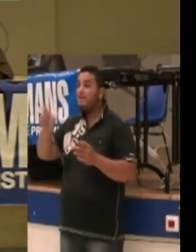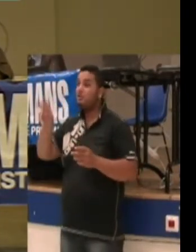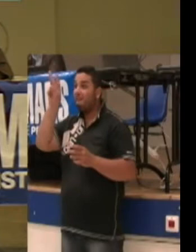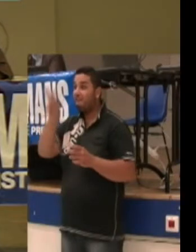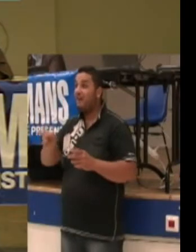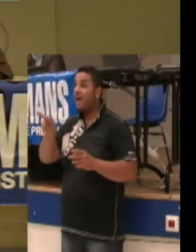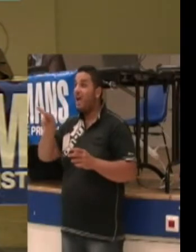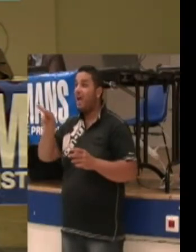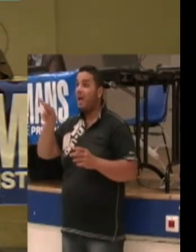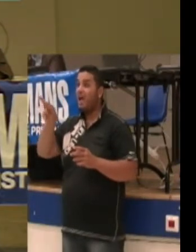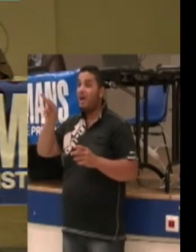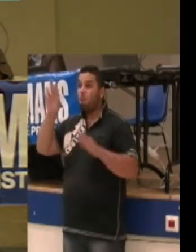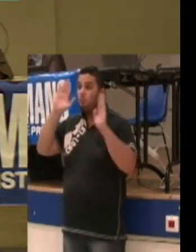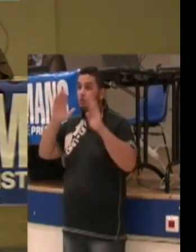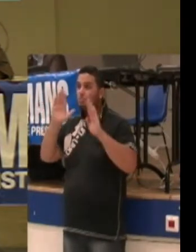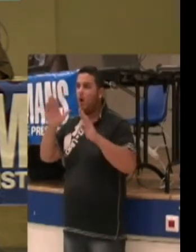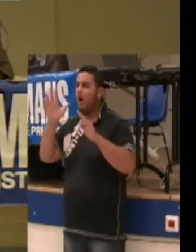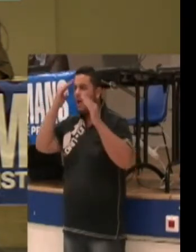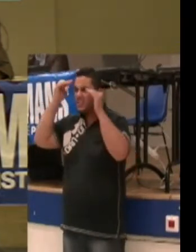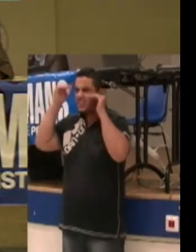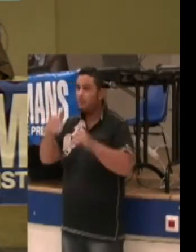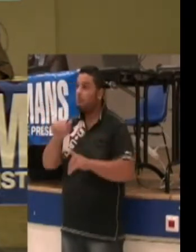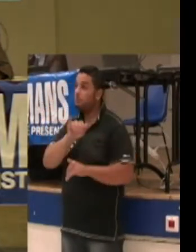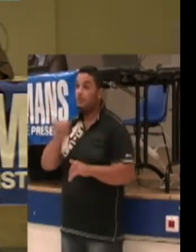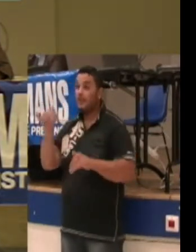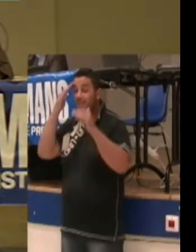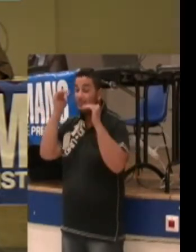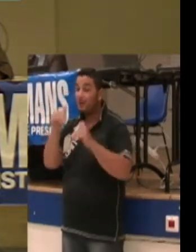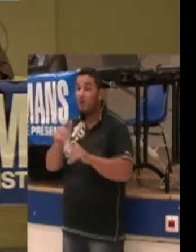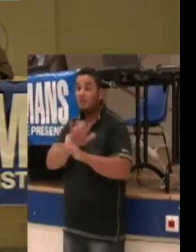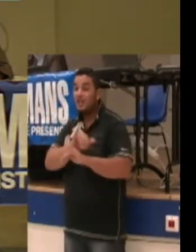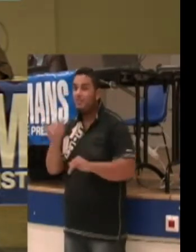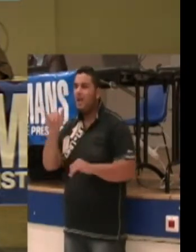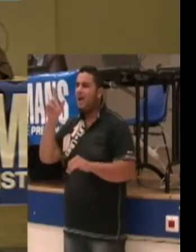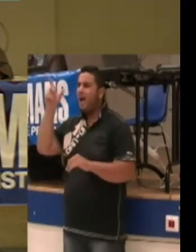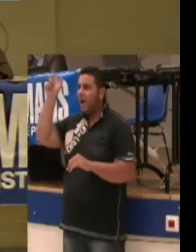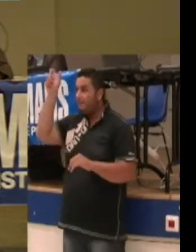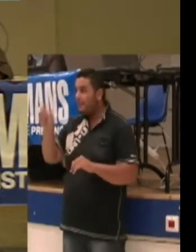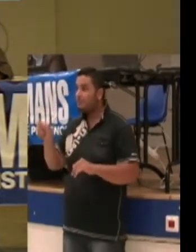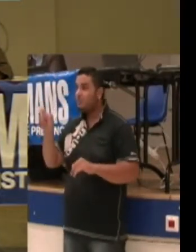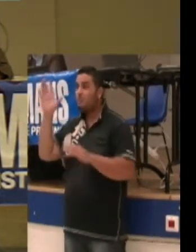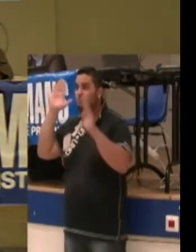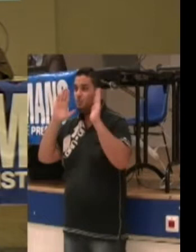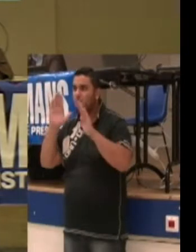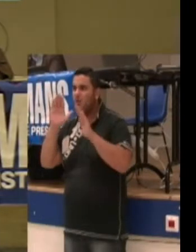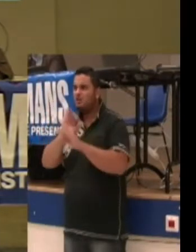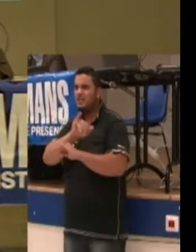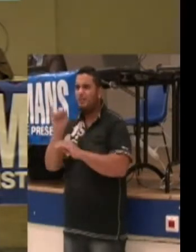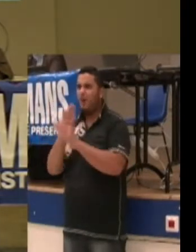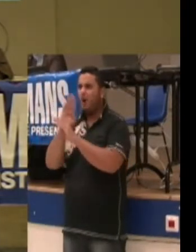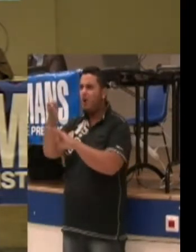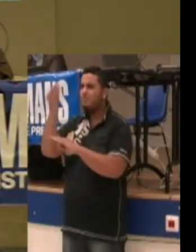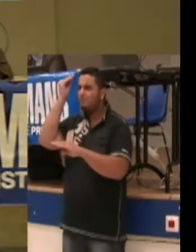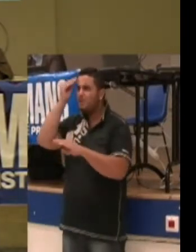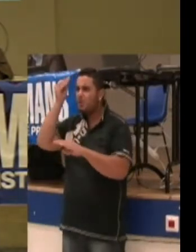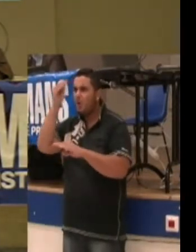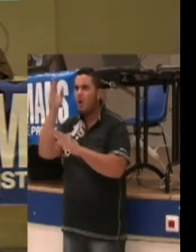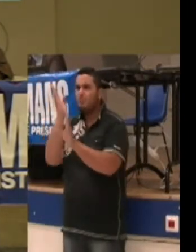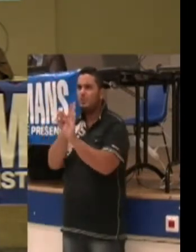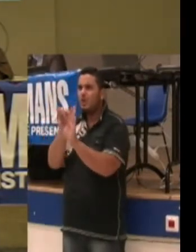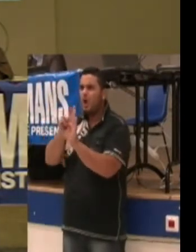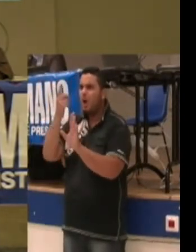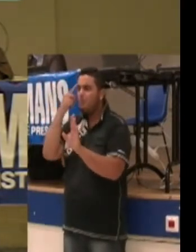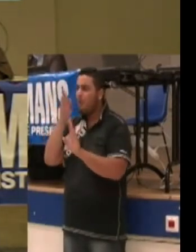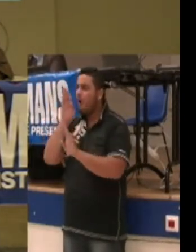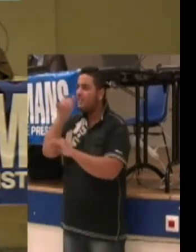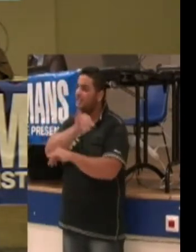voir un psychologue. Un musulman, sa psychologie, elle est dans le Coran. C'est pas possible. Si tu tombes en dépression, il y a un problème. Tu as un problème de liaison